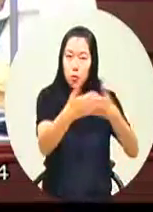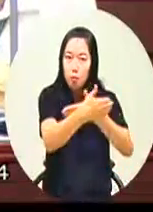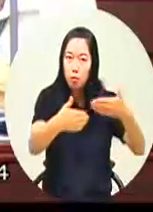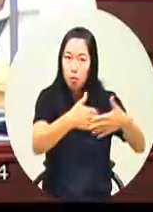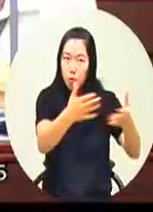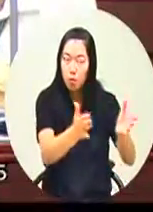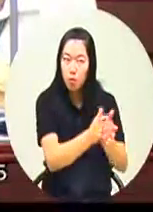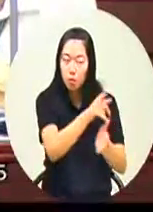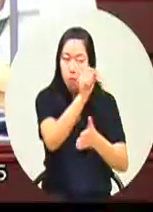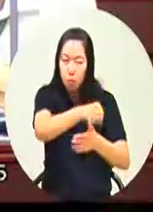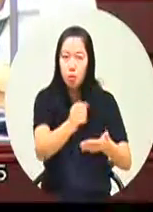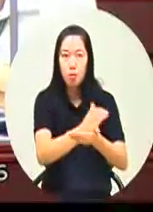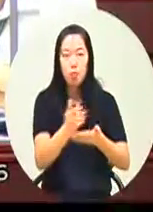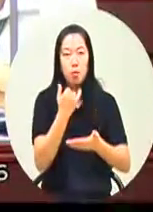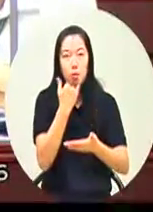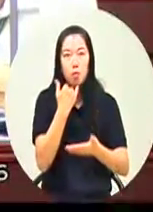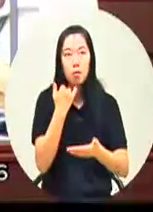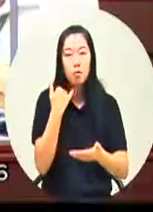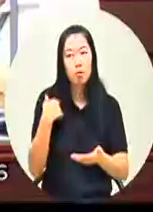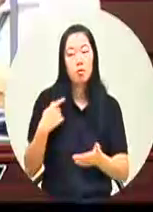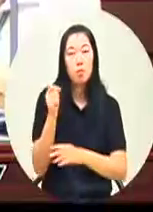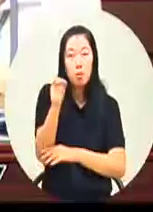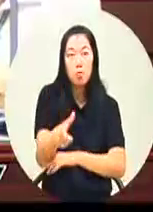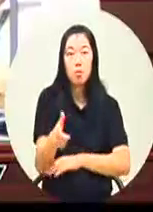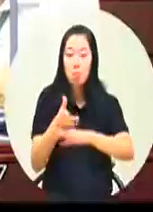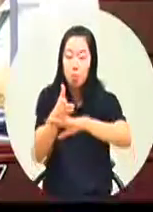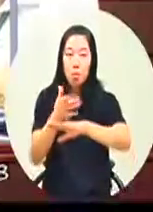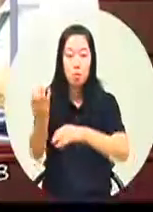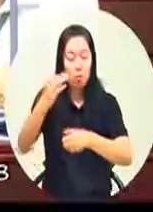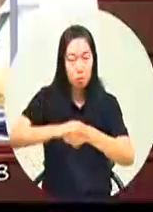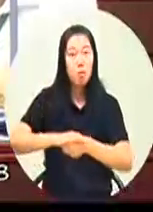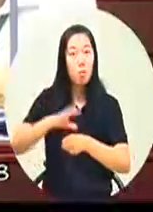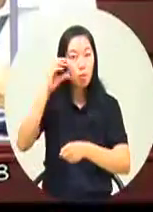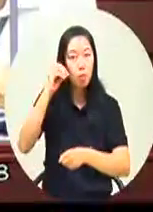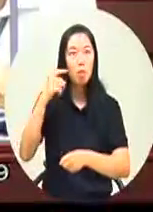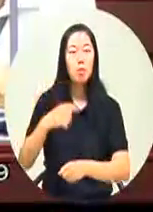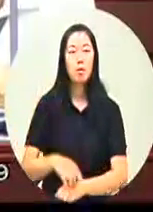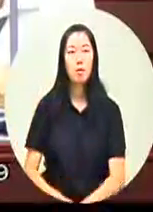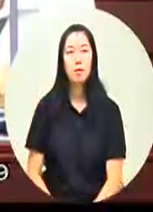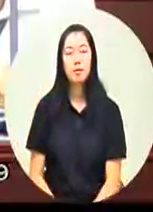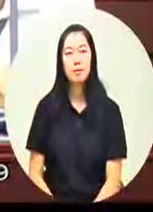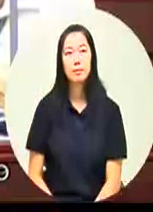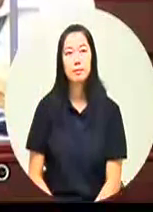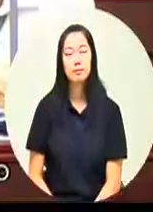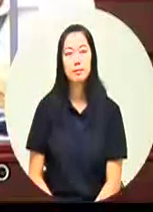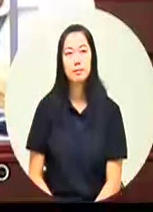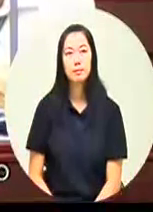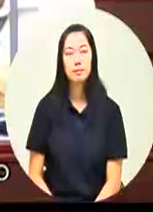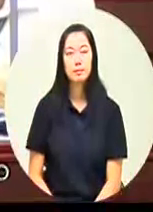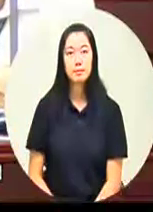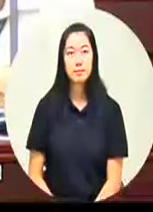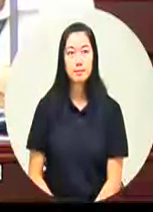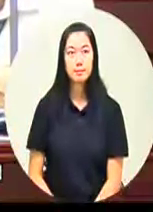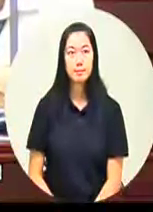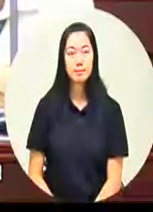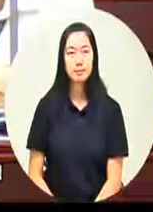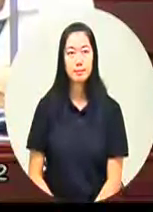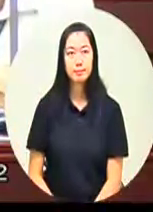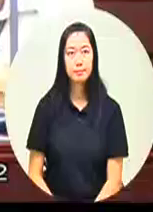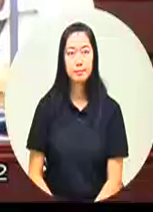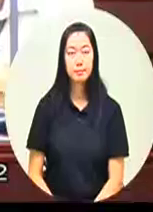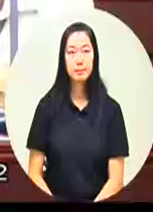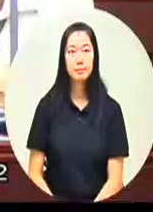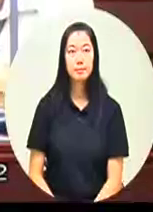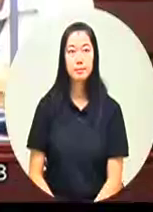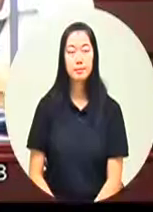定我们的购车补助，所以应该往正向，我们把它促成起来哈、哦。好，对他还在学我